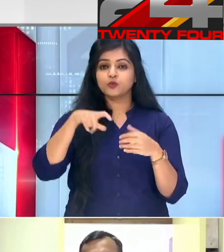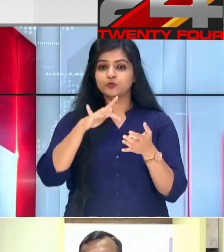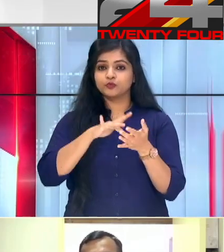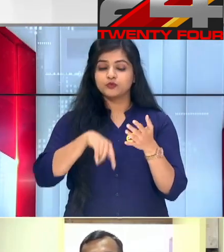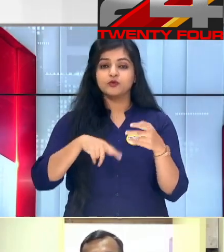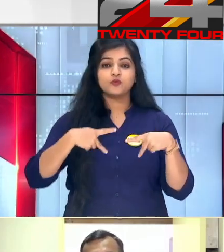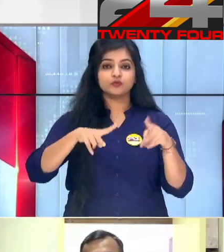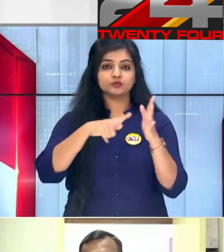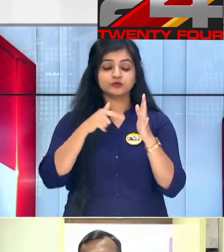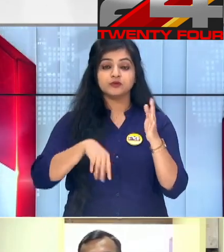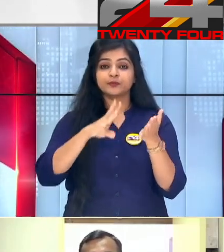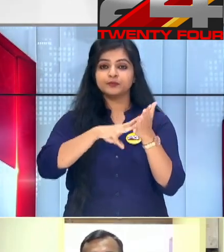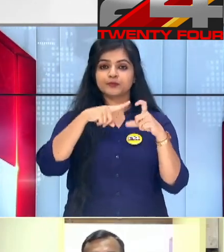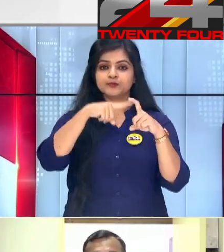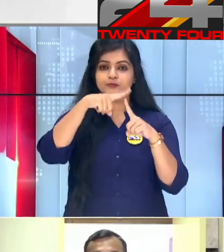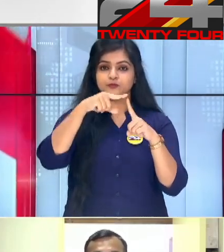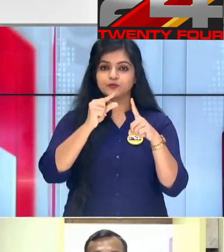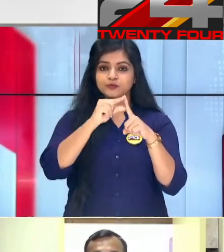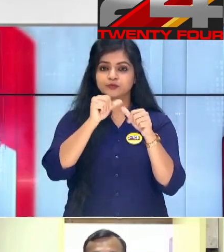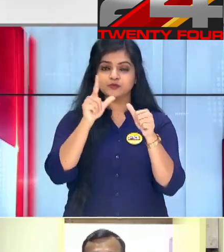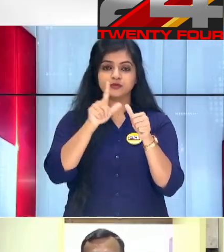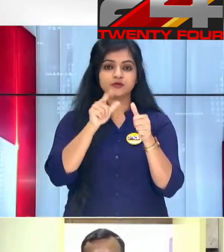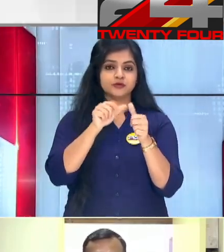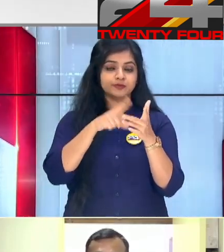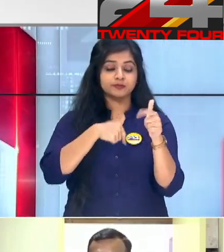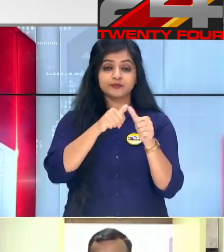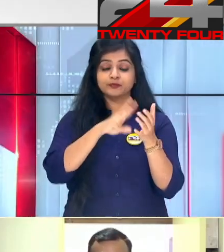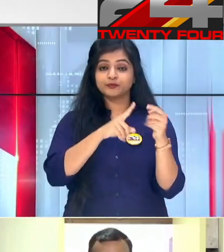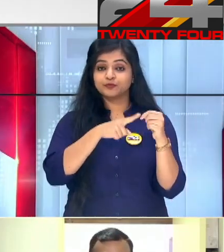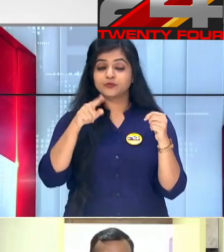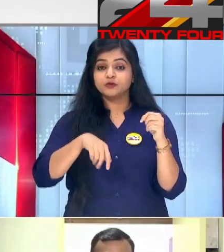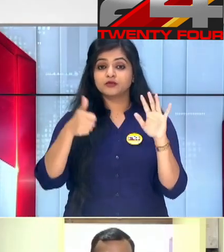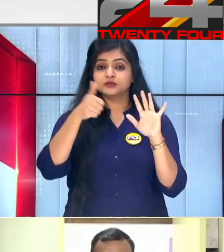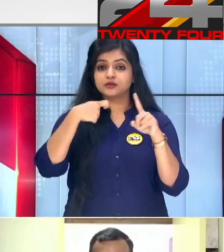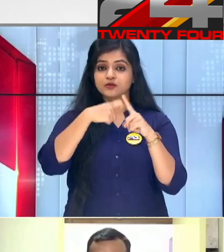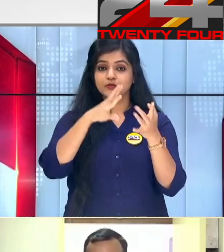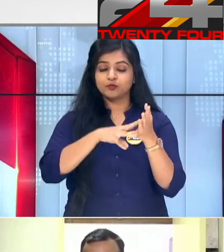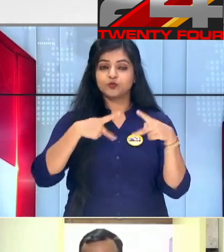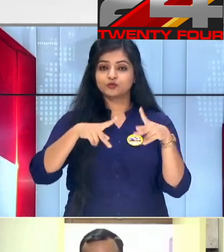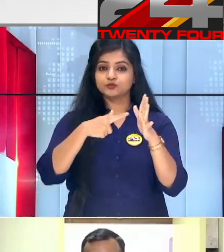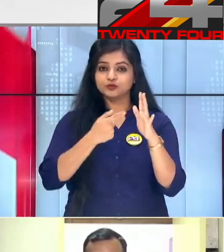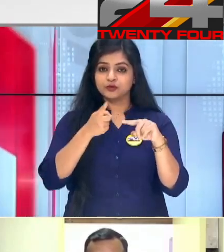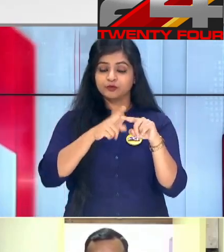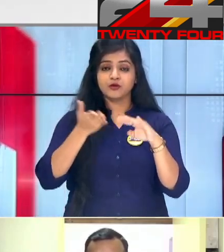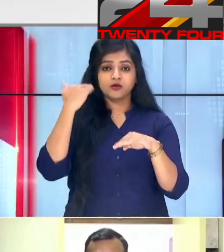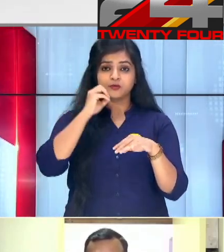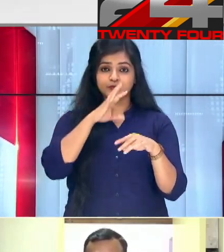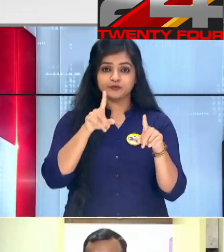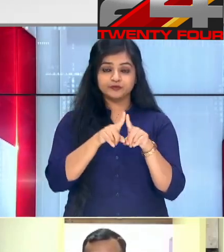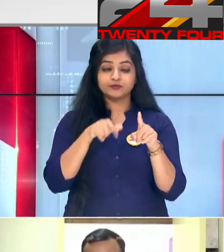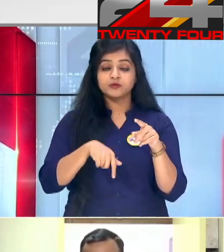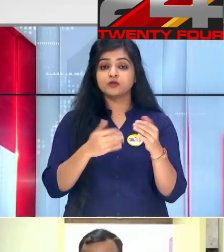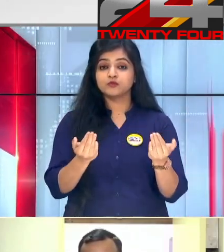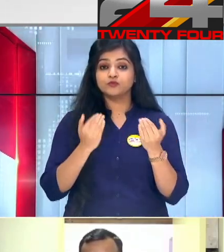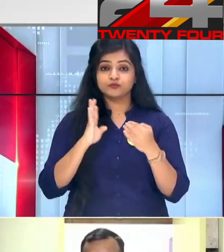അത് മേട്ടുപ്പാളയം റോഡ് മുതൽ RS പുരം വരെയുള്ള 4 കിലോമീറ്ററിലാണ് റോഡ് ഷോ നടക്കുക. നമ്മൾ നേരത്തെയൊക്കെ സൂചിപ്പിച്ചിരുന്നത് പോലെ തന്നെ